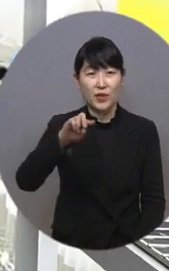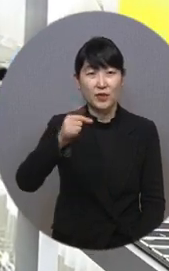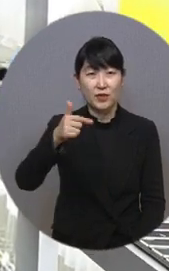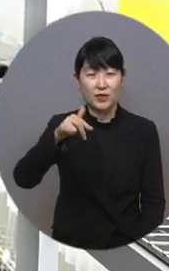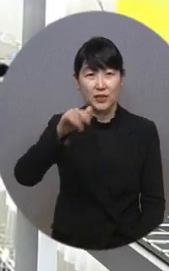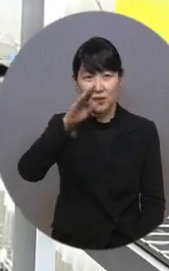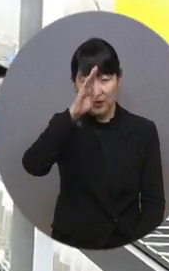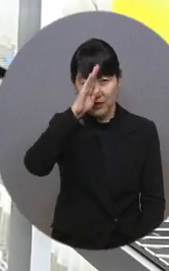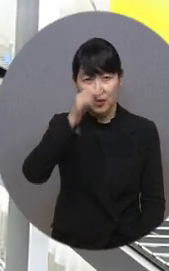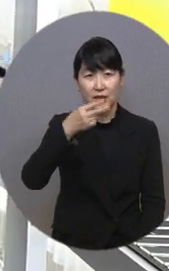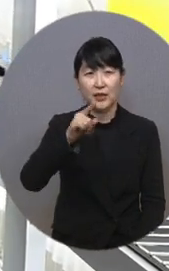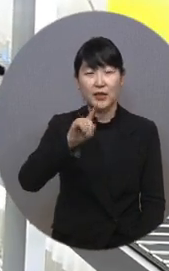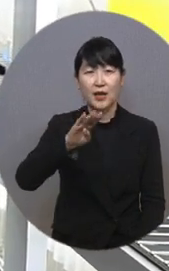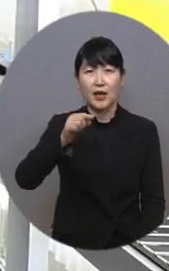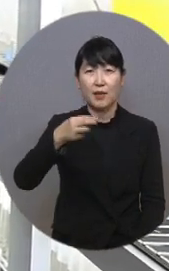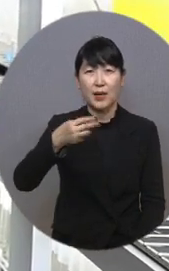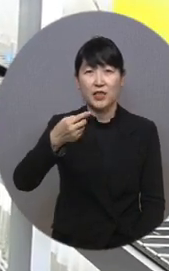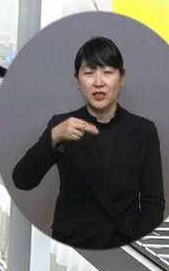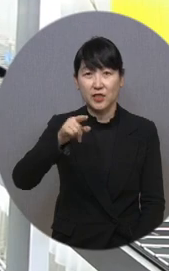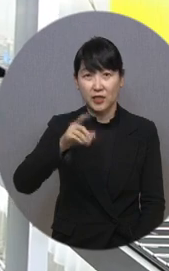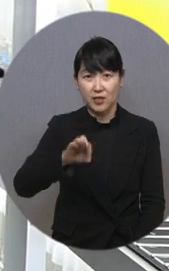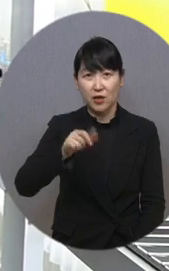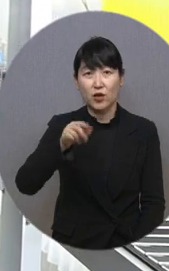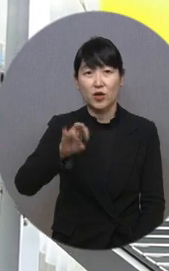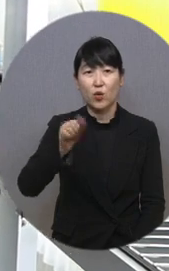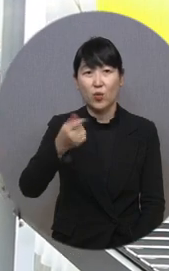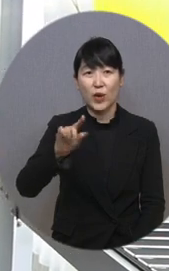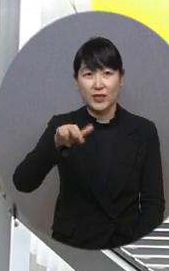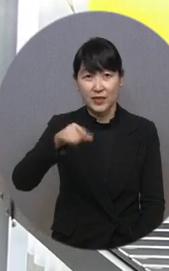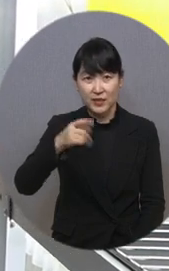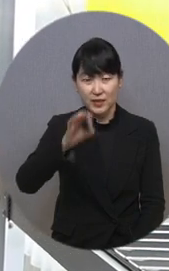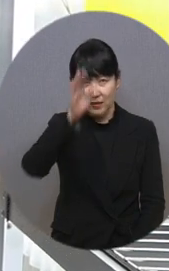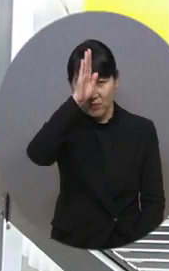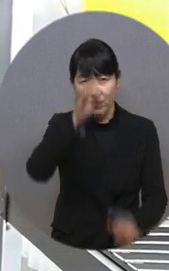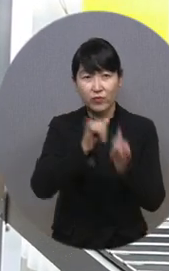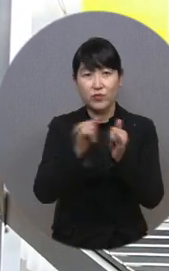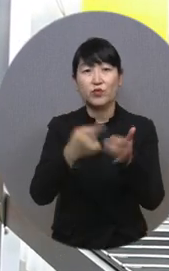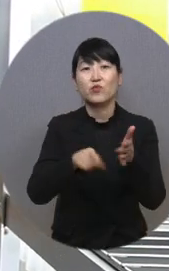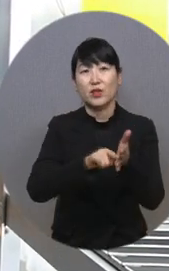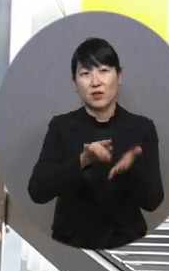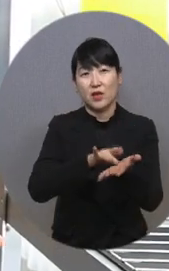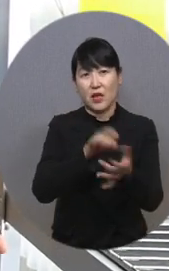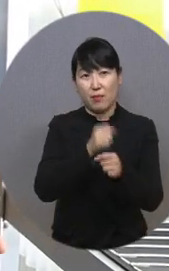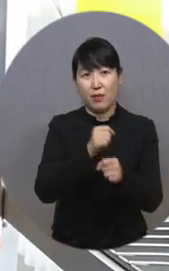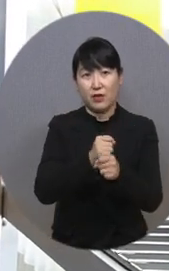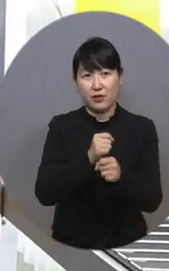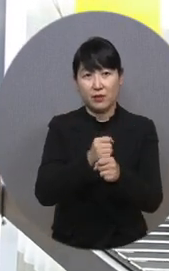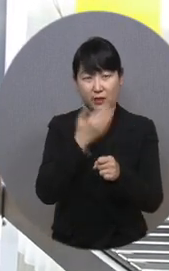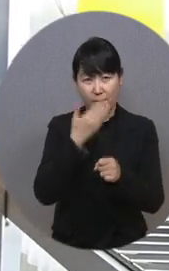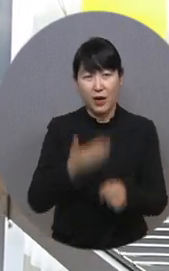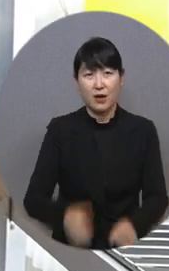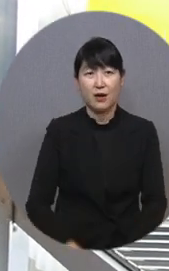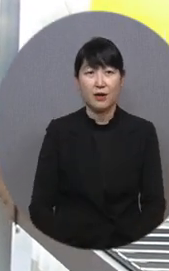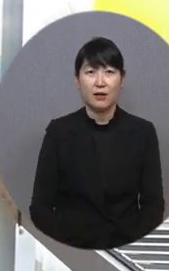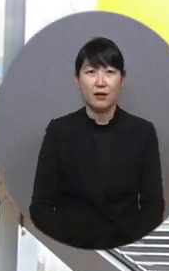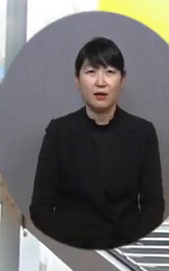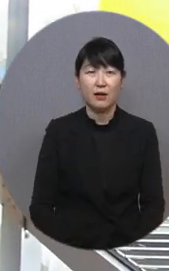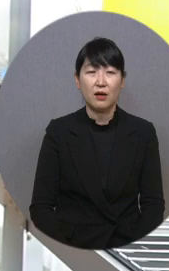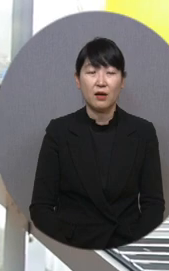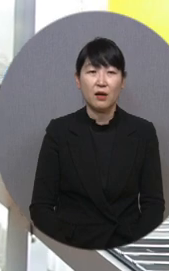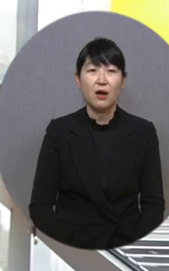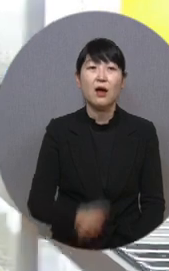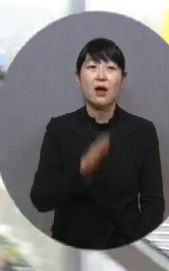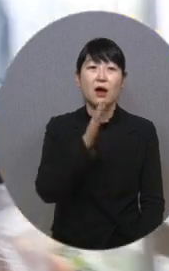경화증 이 환자들에게 쓰이는 의약품으로 사용될 수 있는 아주 무한한 가능성을 가진 식물이라고 할 수 있겠습니다. 이게 단순히